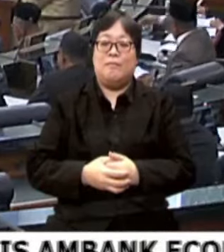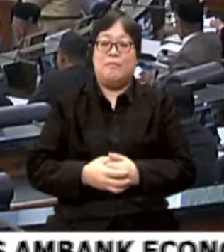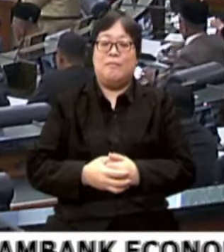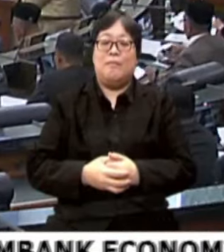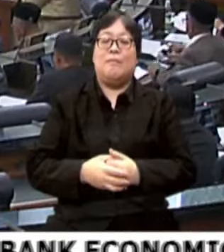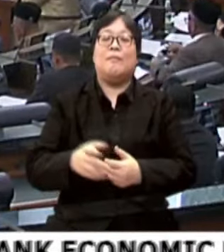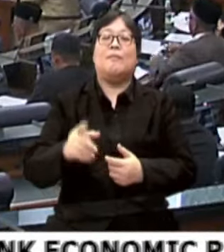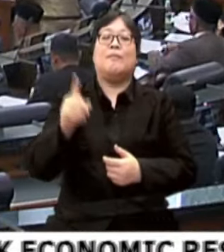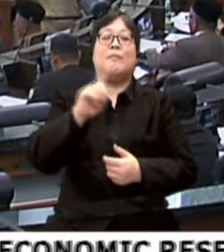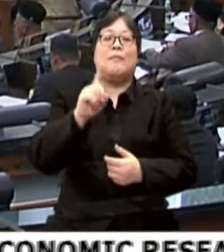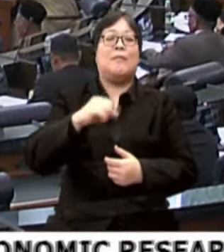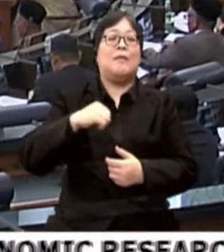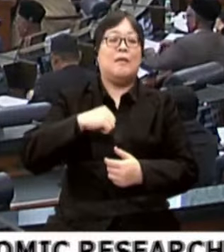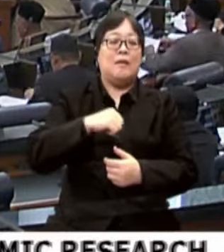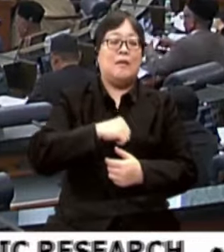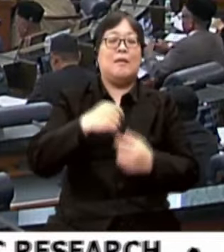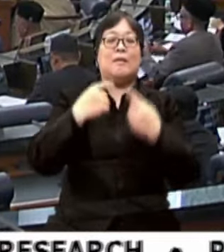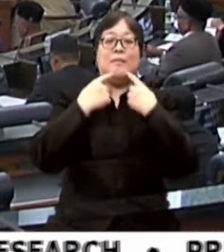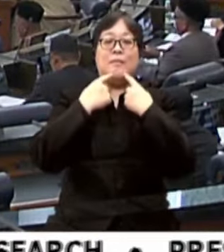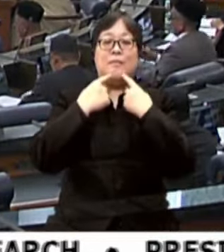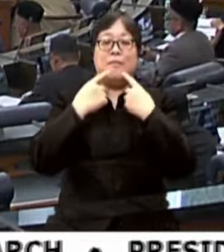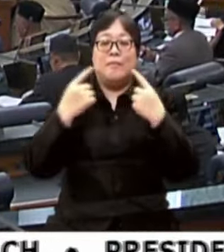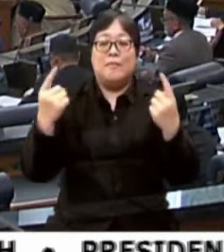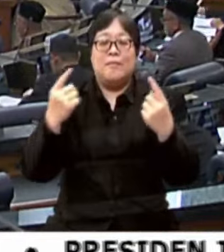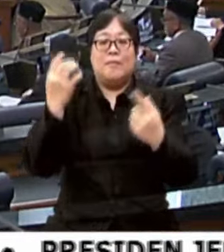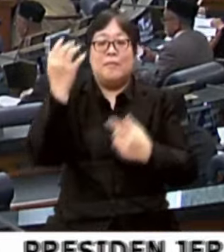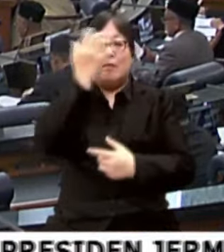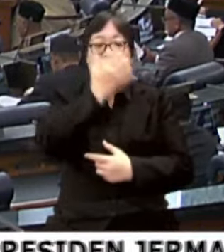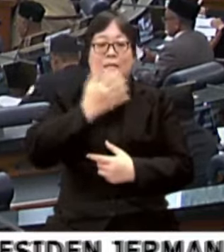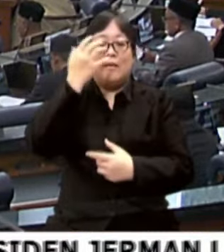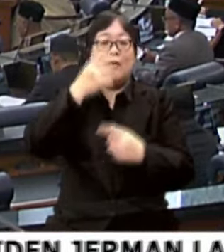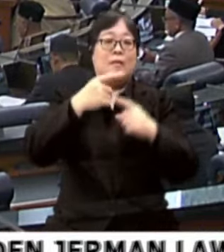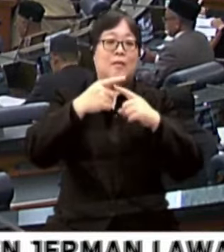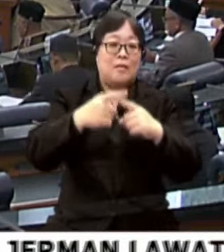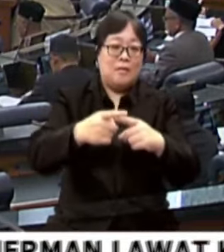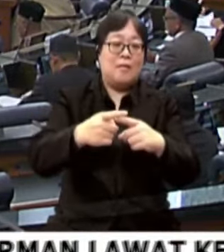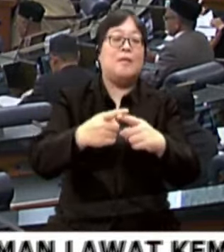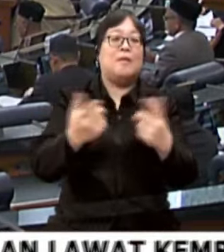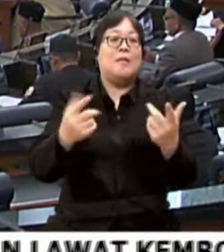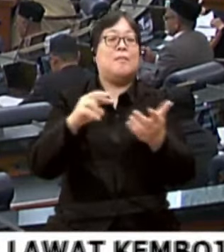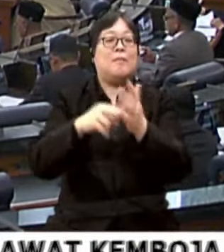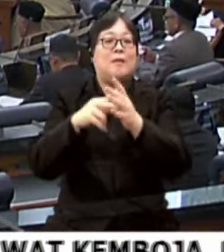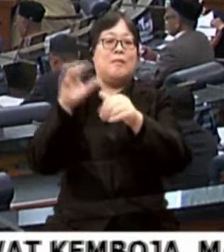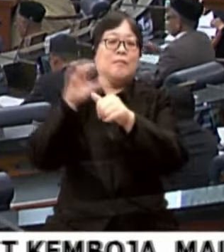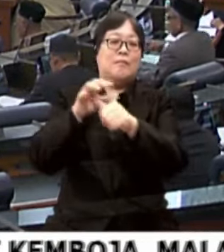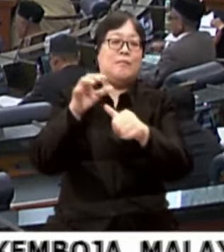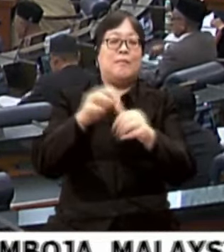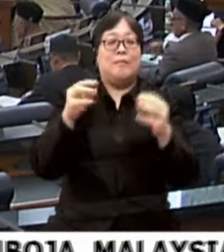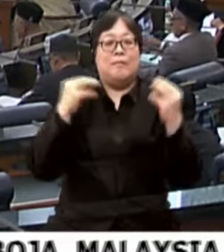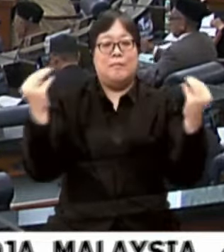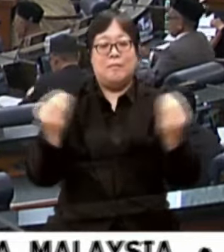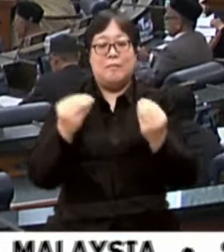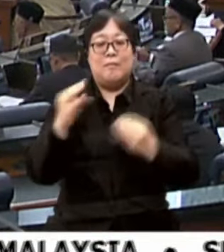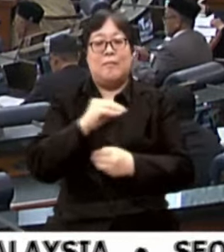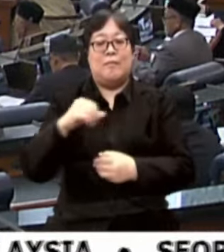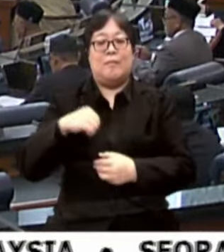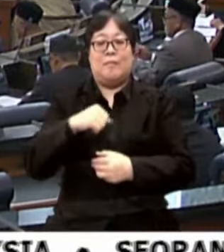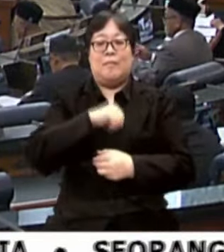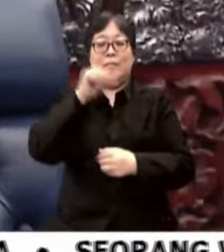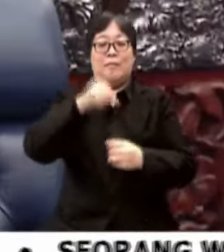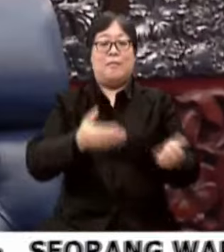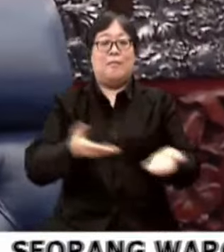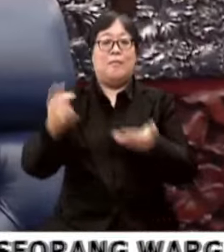mana-mana ahli yang mengeluarkan kenyataan yang menyeluruhkan dewan adalah disifakkan menghina majelis dan ahli itu boleh